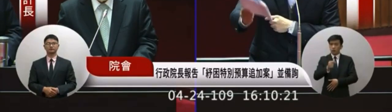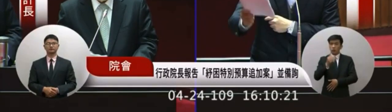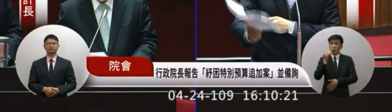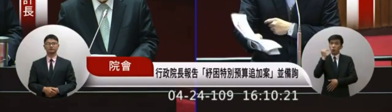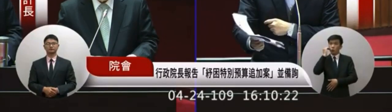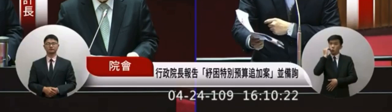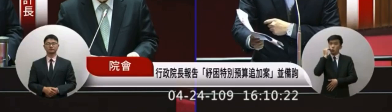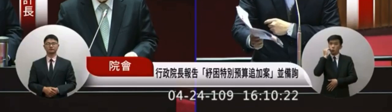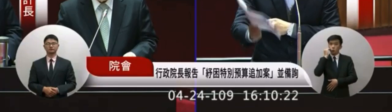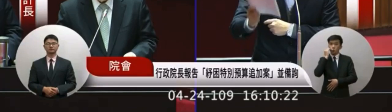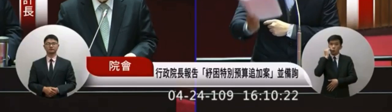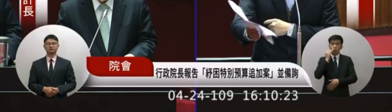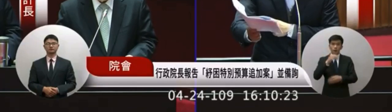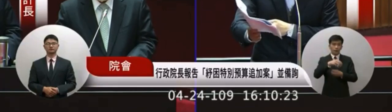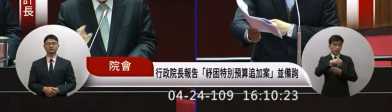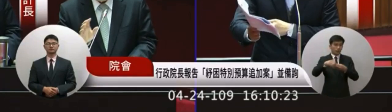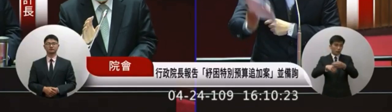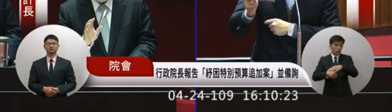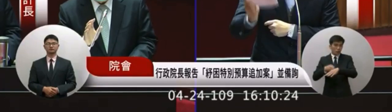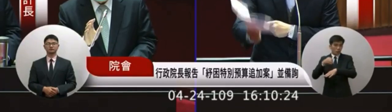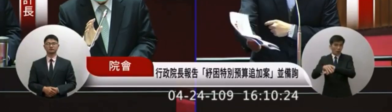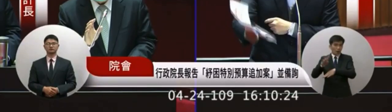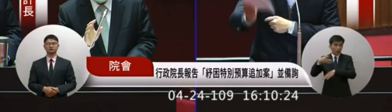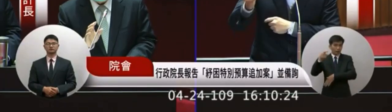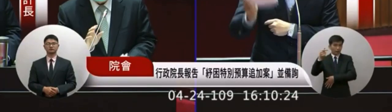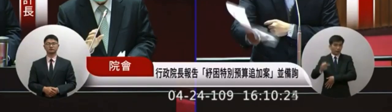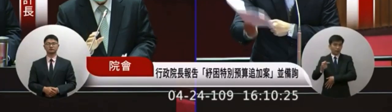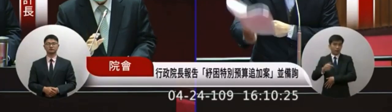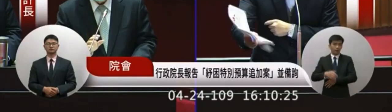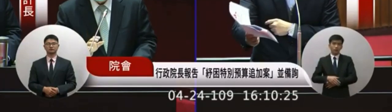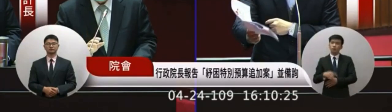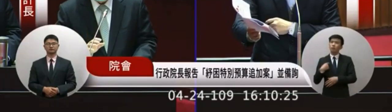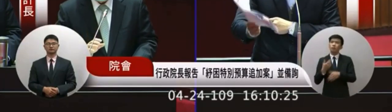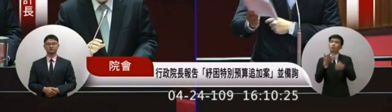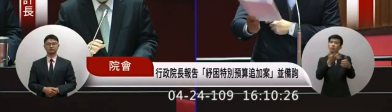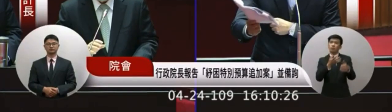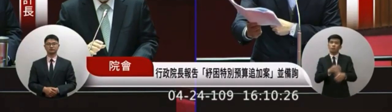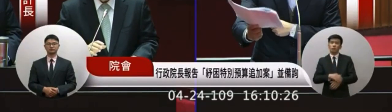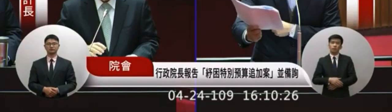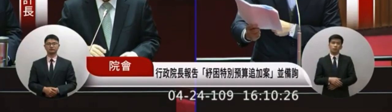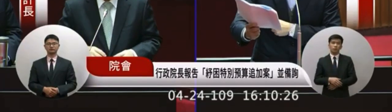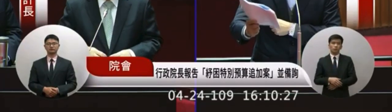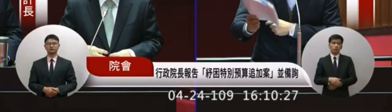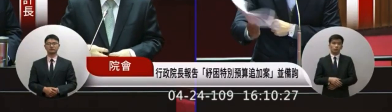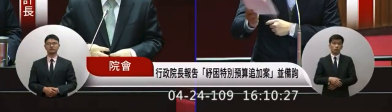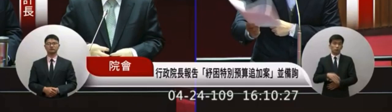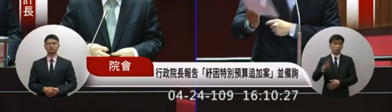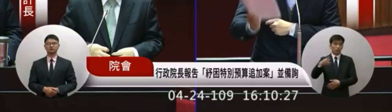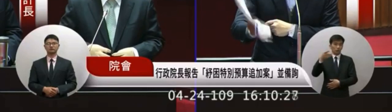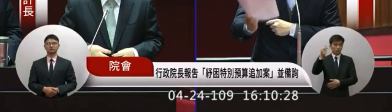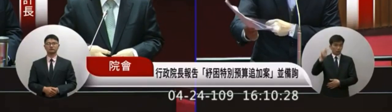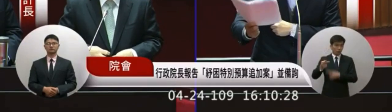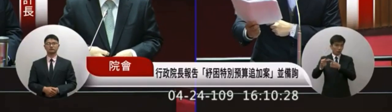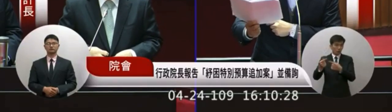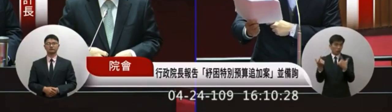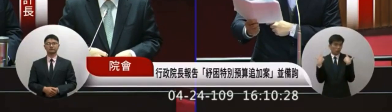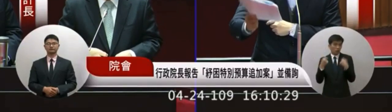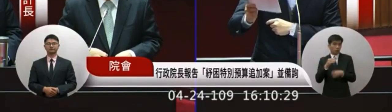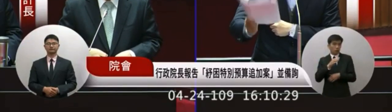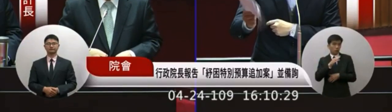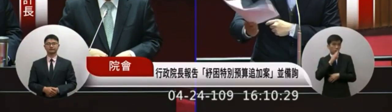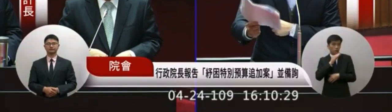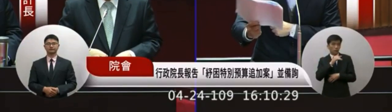这400亿移走，我跟你讨价哦，这400亿是现在